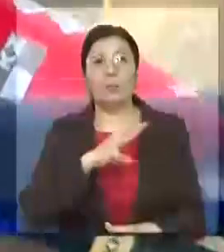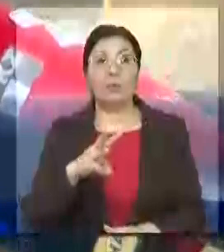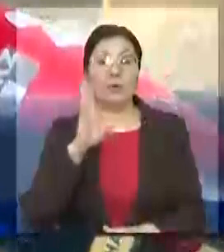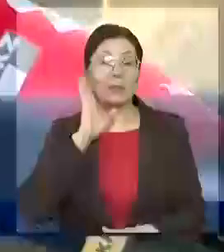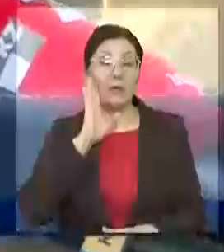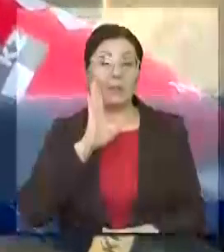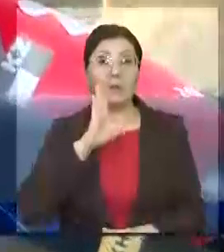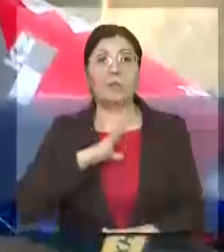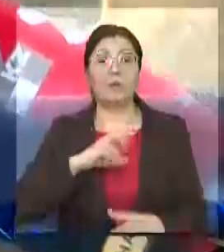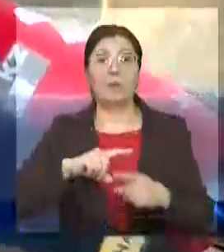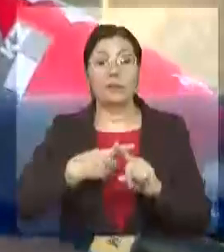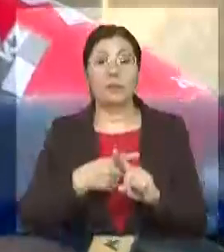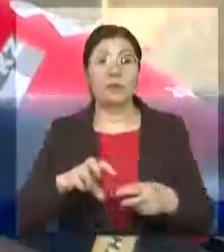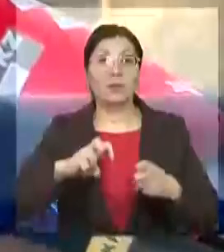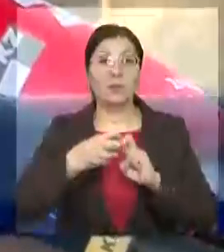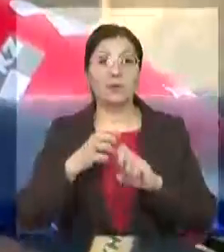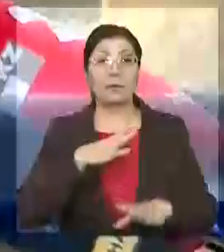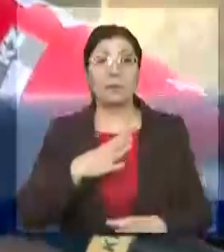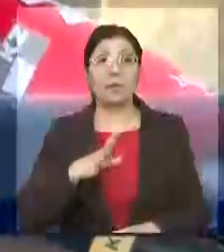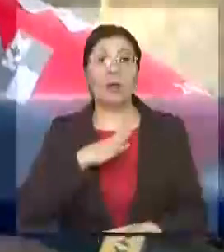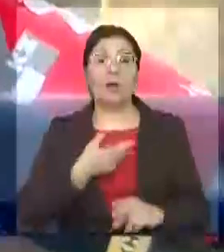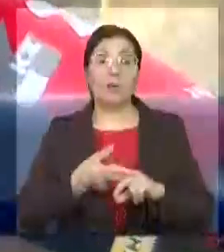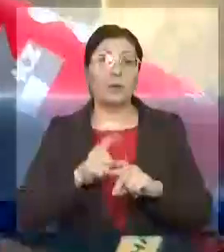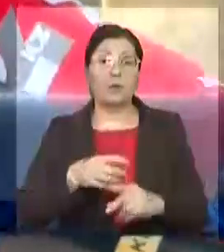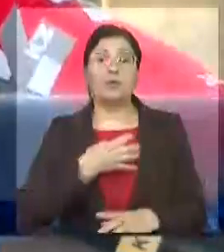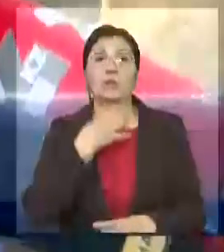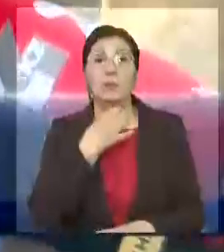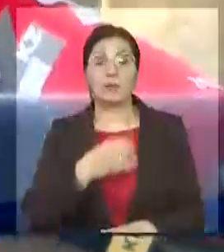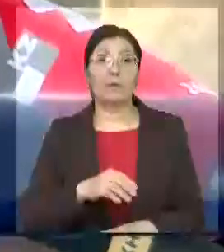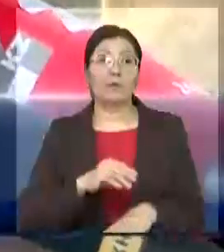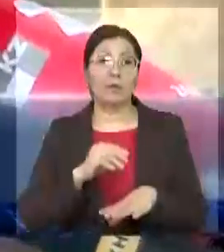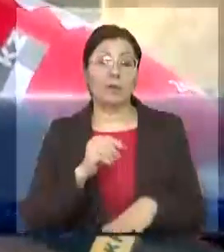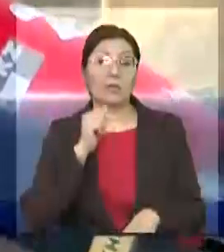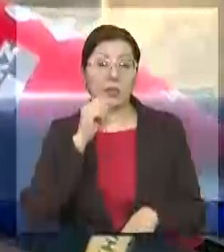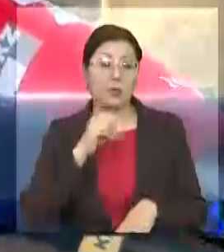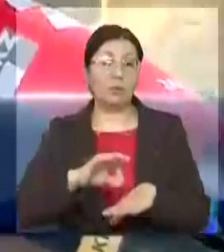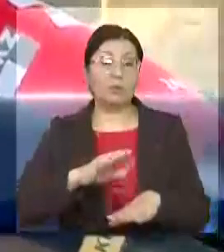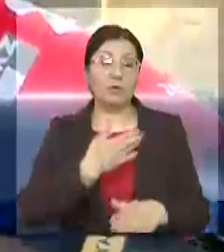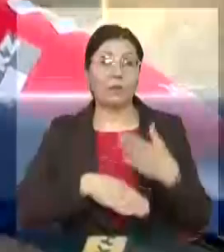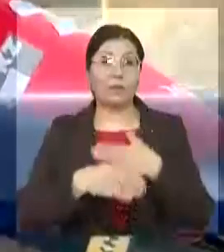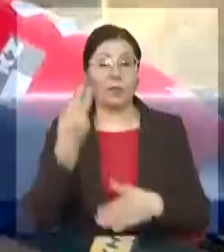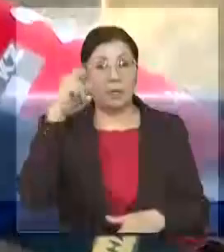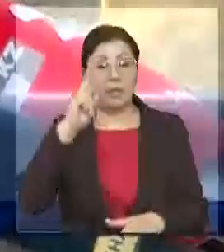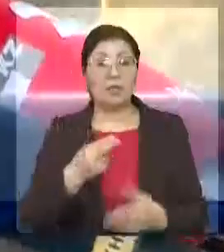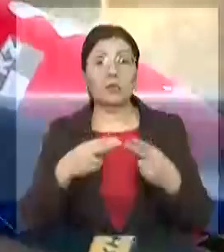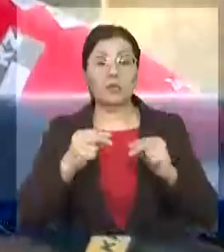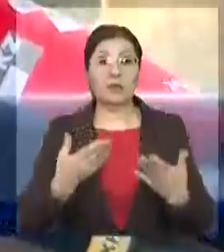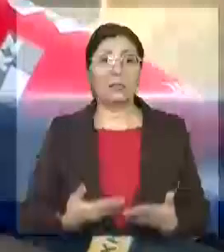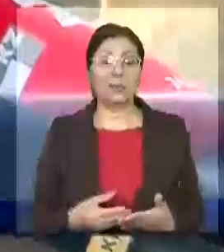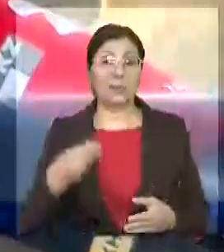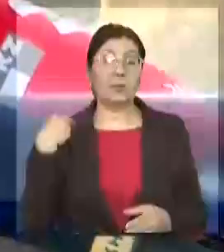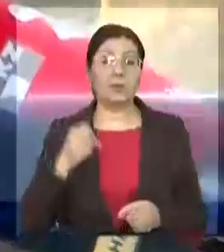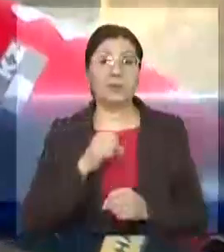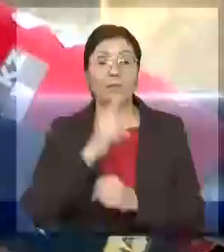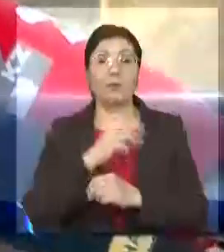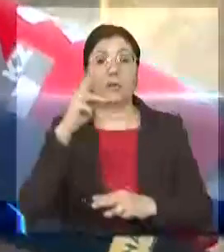вода. Вся техника и мебель испорчены. Было очень страшно. Муж у меня инвалид. Не знали, где будем жить. Когда наш президент поручил